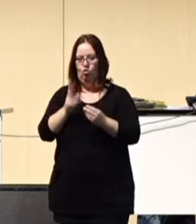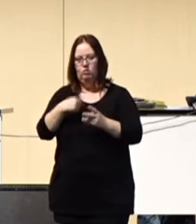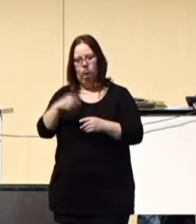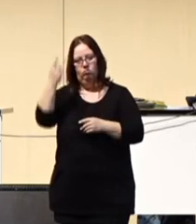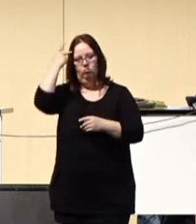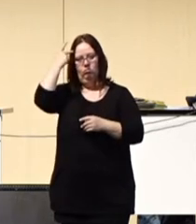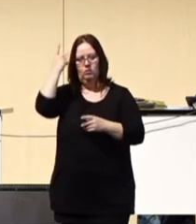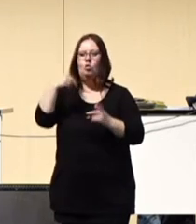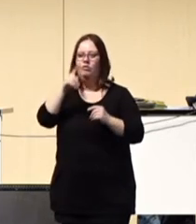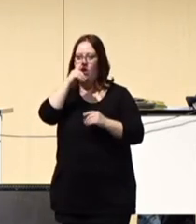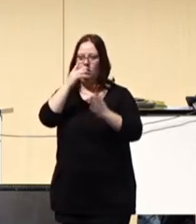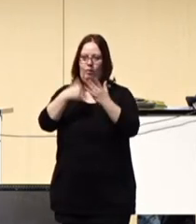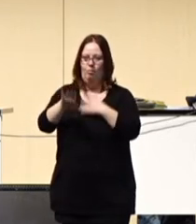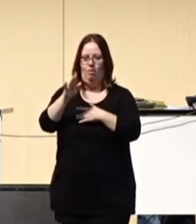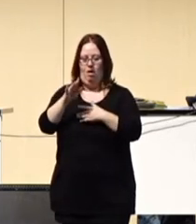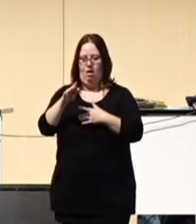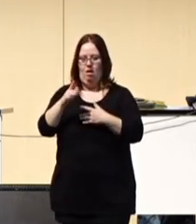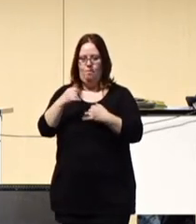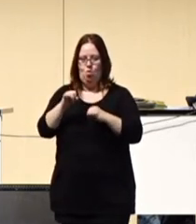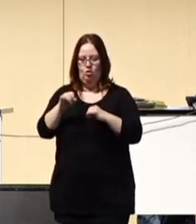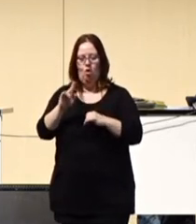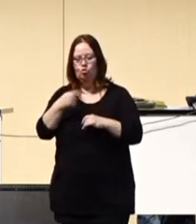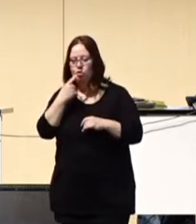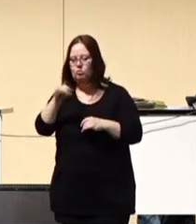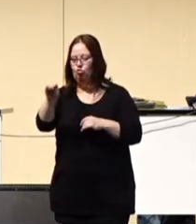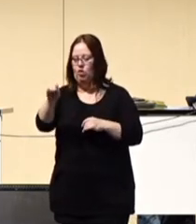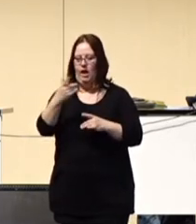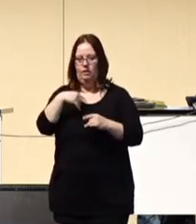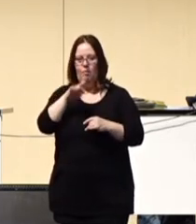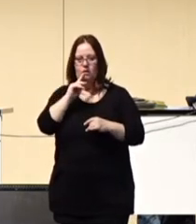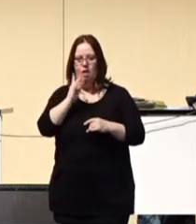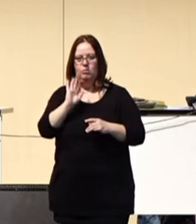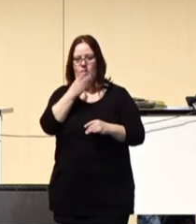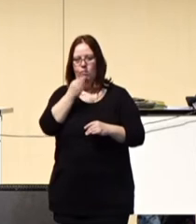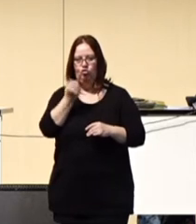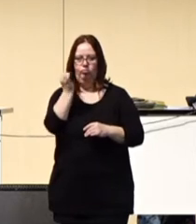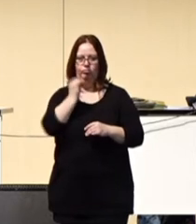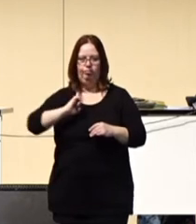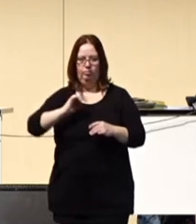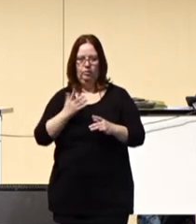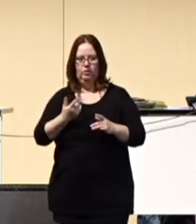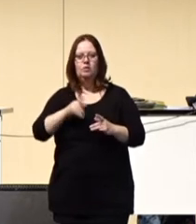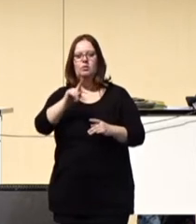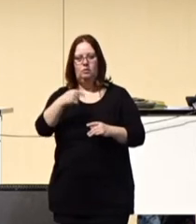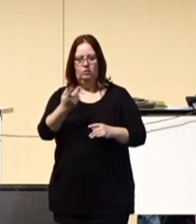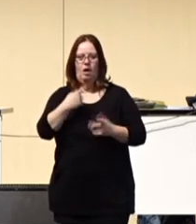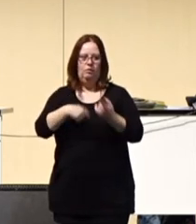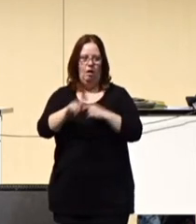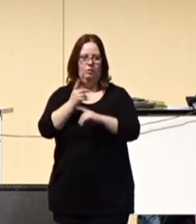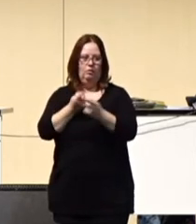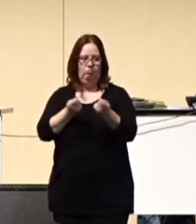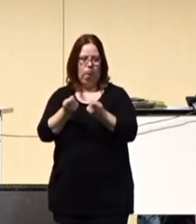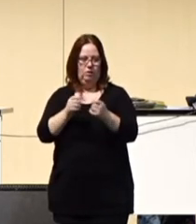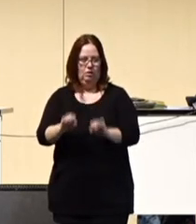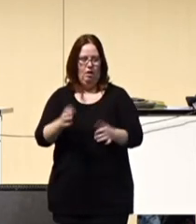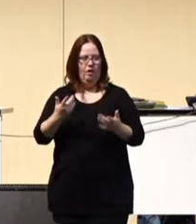wenn sich der Eindruck verdichten wollte, dass trotz Aufforderung kein ernsthafter Wille besteht, hier einzuschreiten, dann haben wir einen Nachsteuerungsbedarf